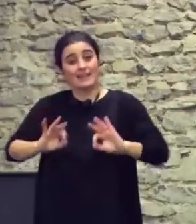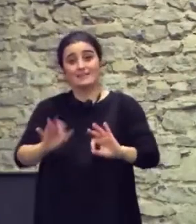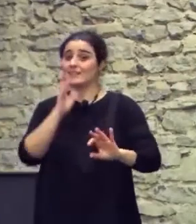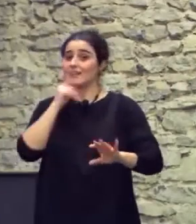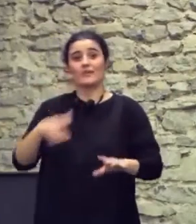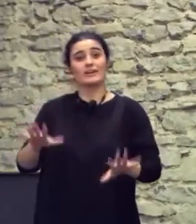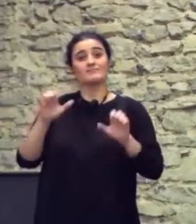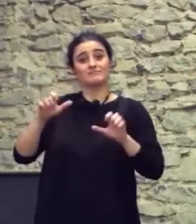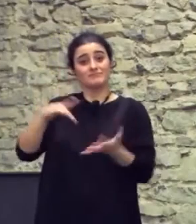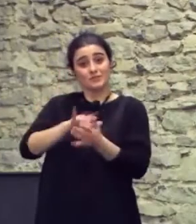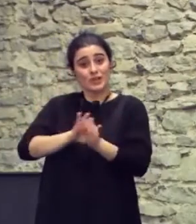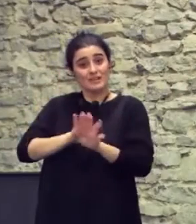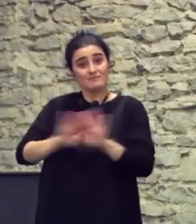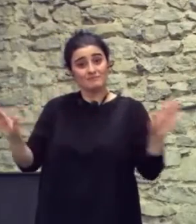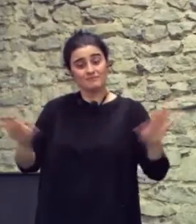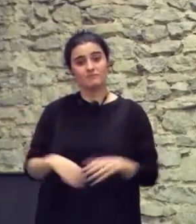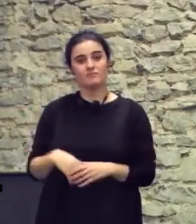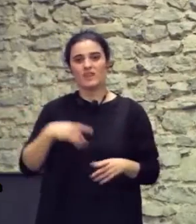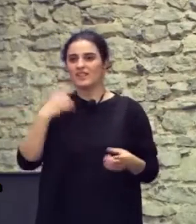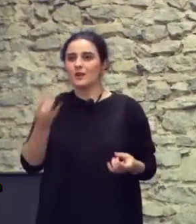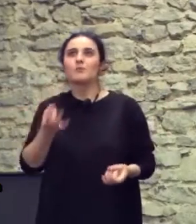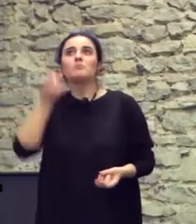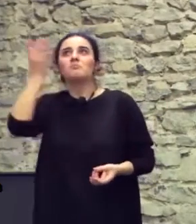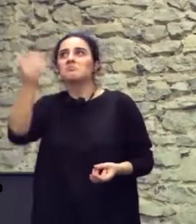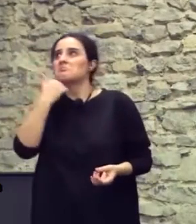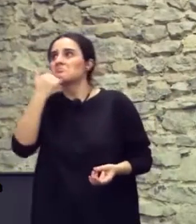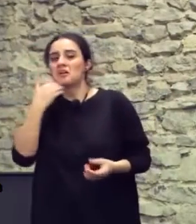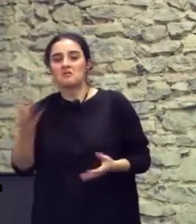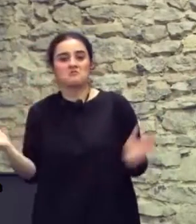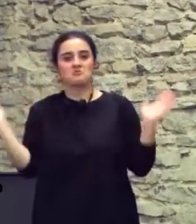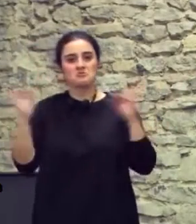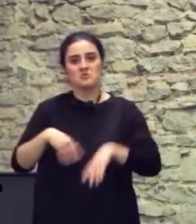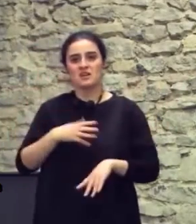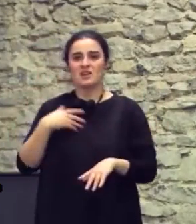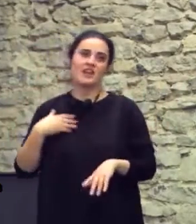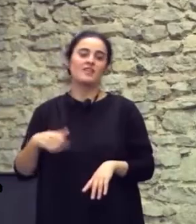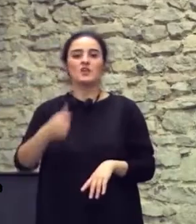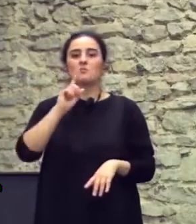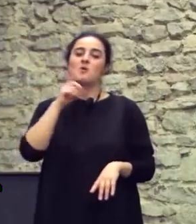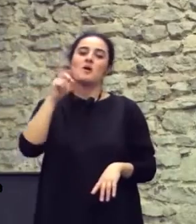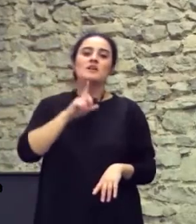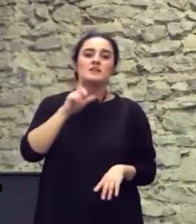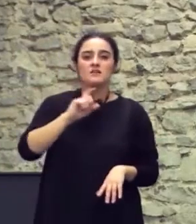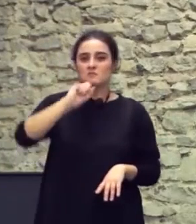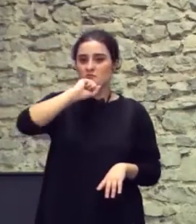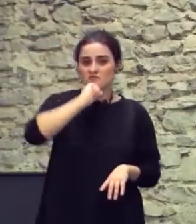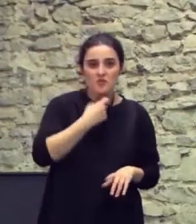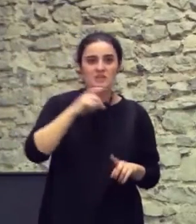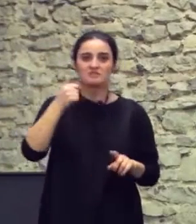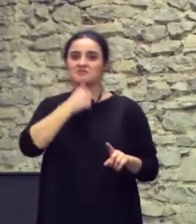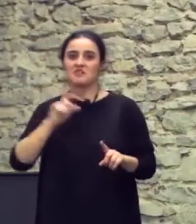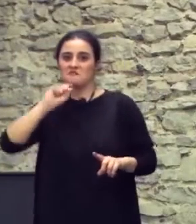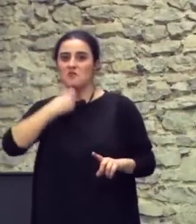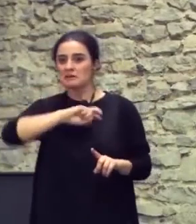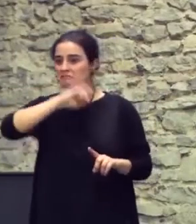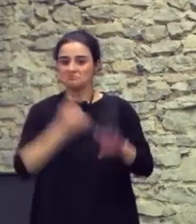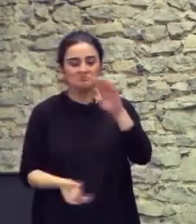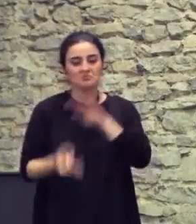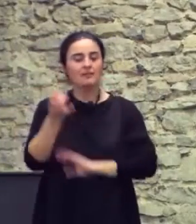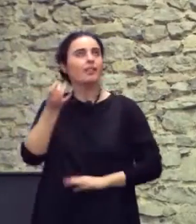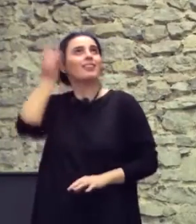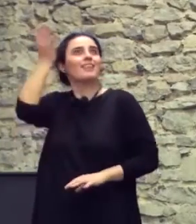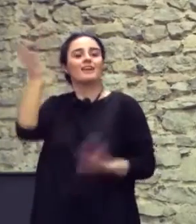momentua daukazu. Hortan ari dira, beraiek ez dute zer asmatu, ez dute lesbofobia asmatu, ez dute transfobia asmatu, ez dute zer asmatu. Egiten duten bakarra da,